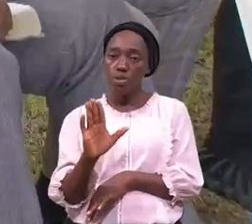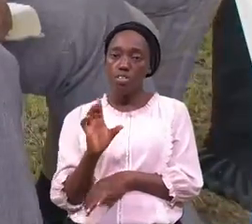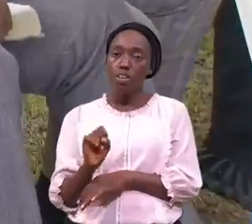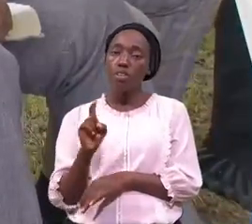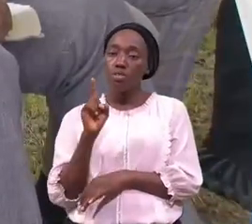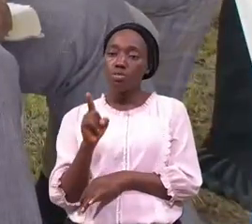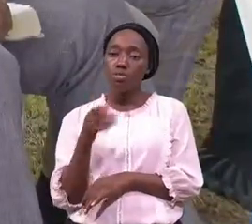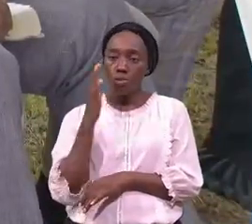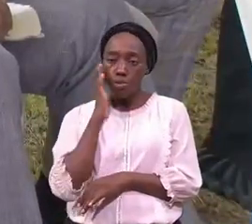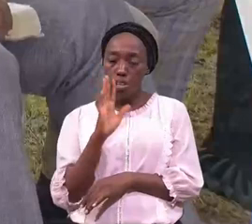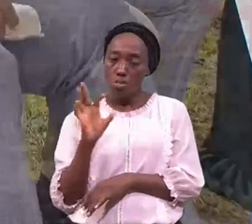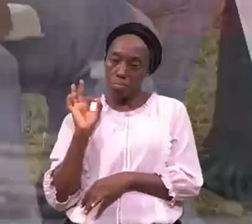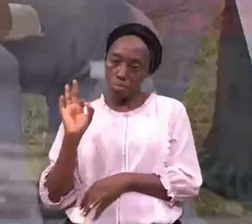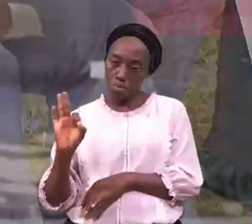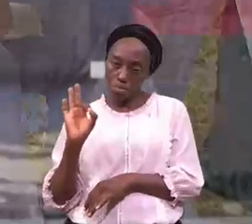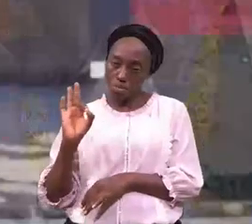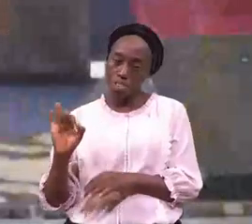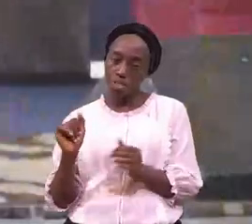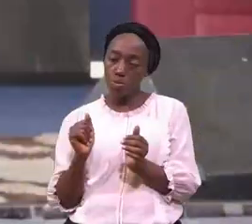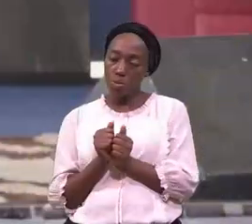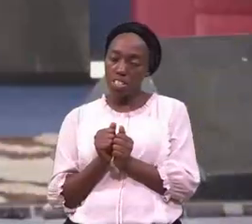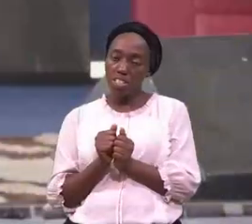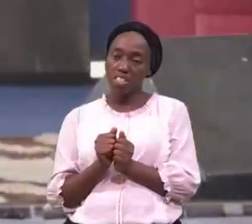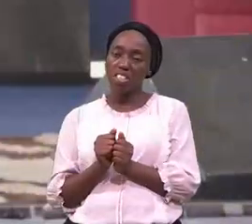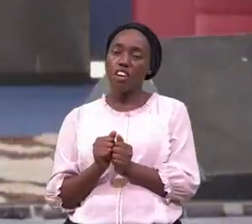Tu vas prêcher avec persuasion.